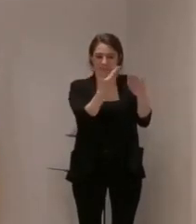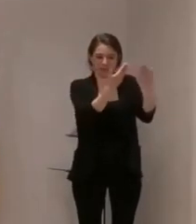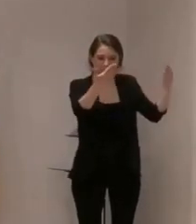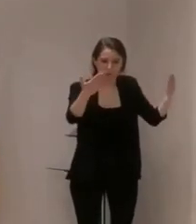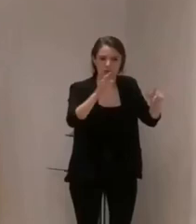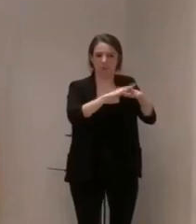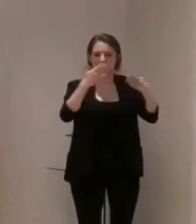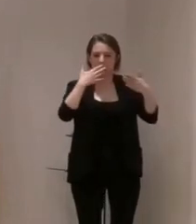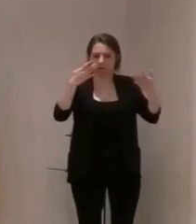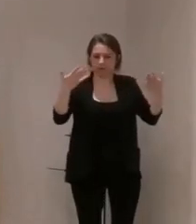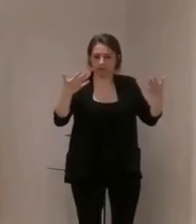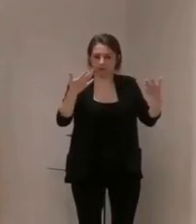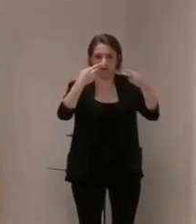pedagogia.